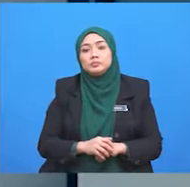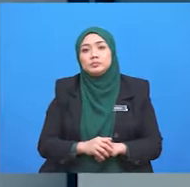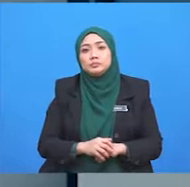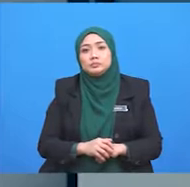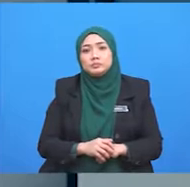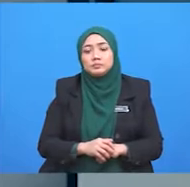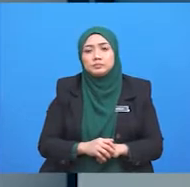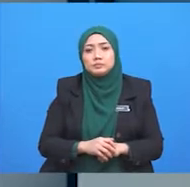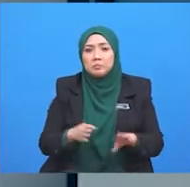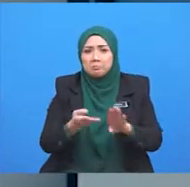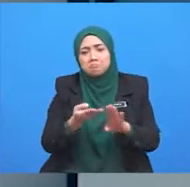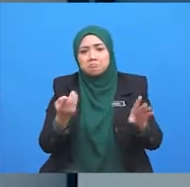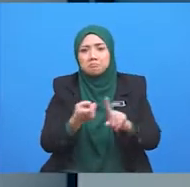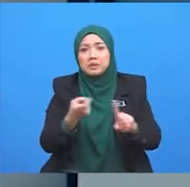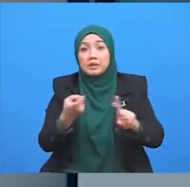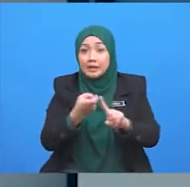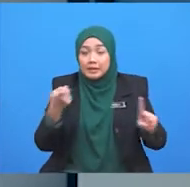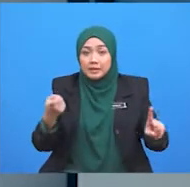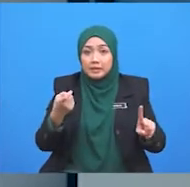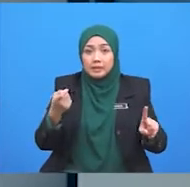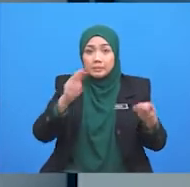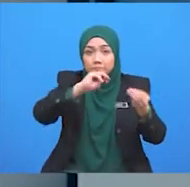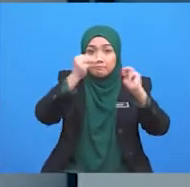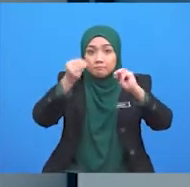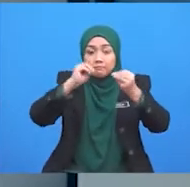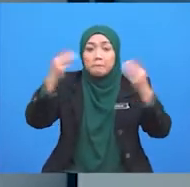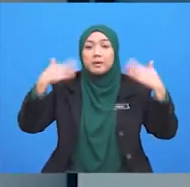musim panas, kelembapan udara adalah